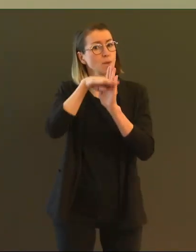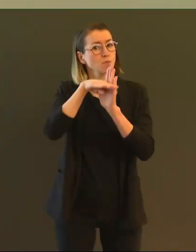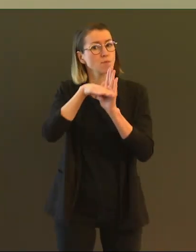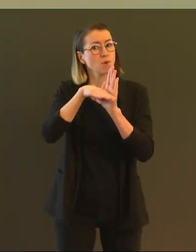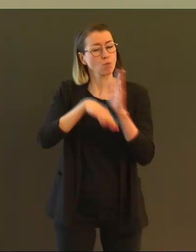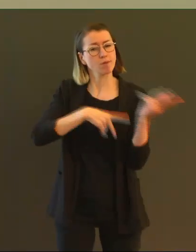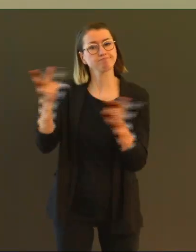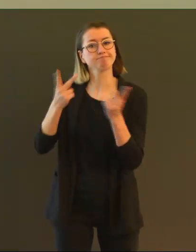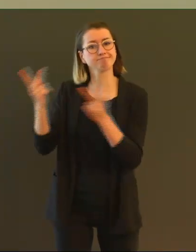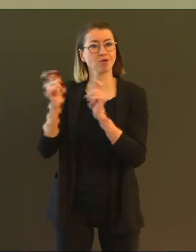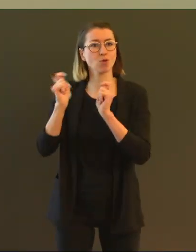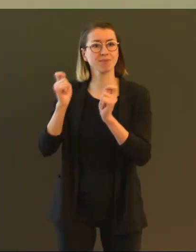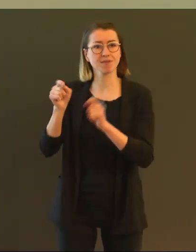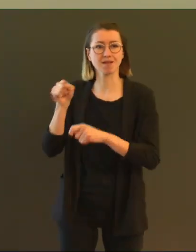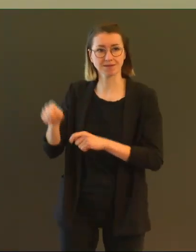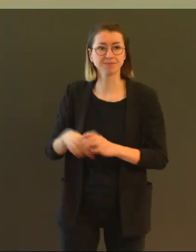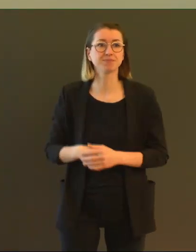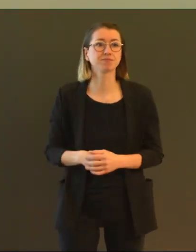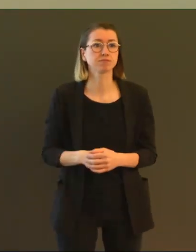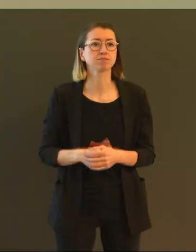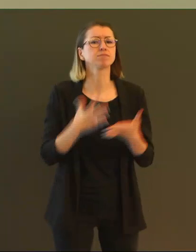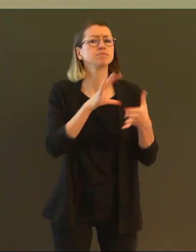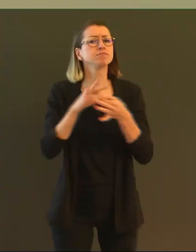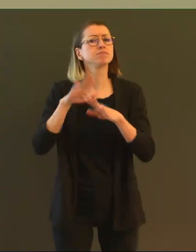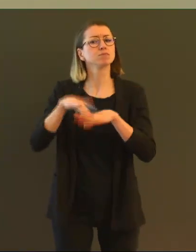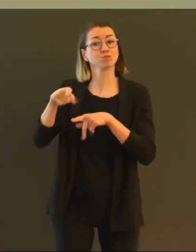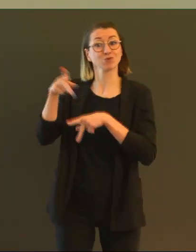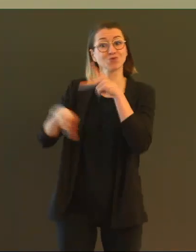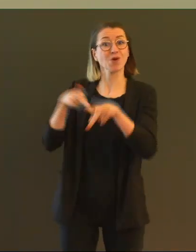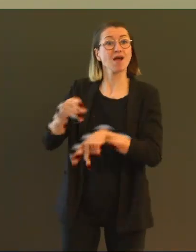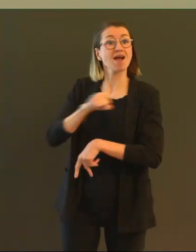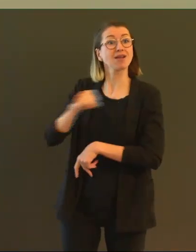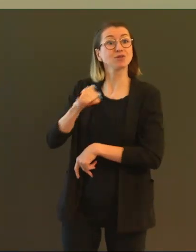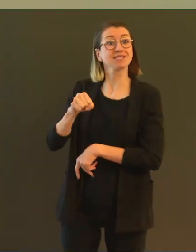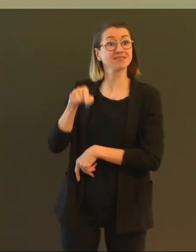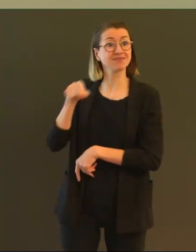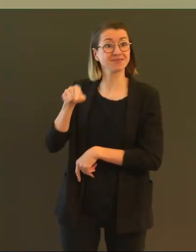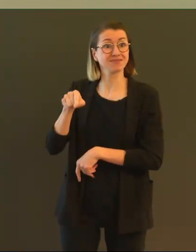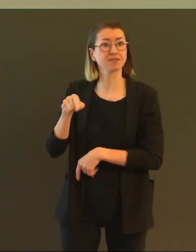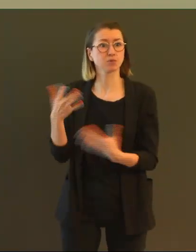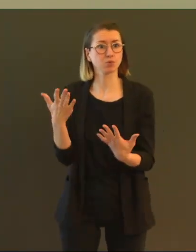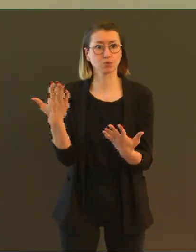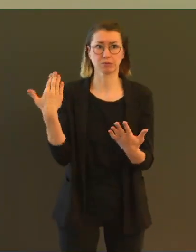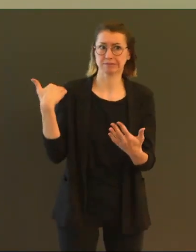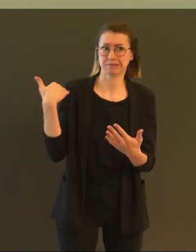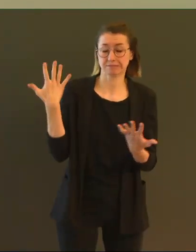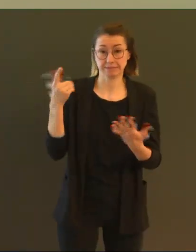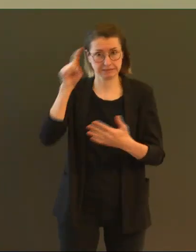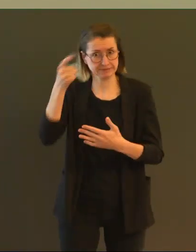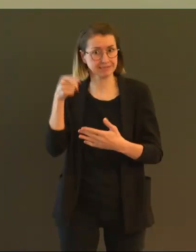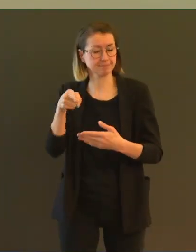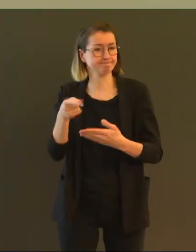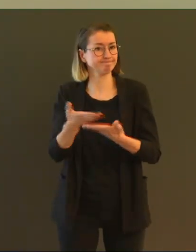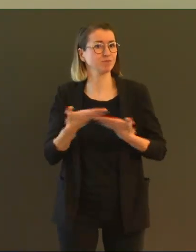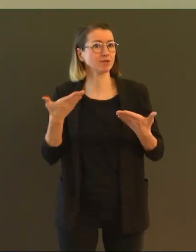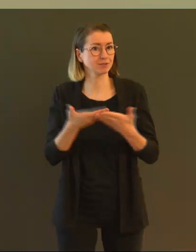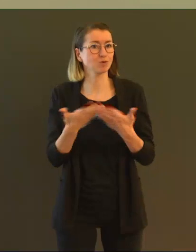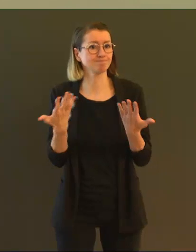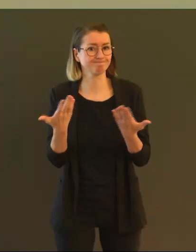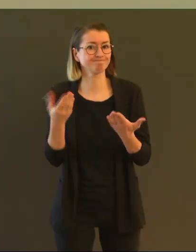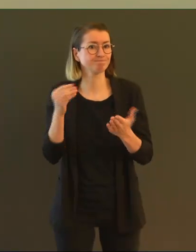Au niveau des soins intensifs, un secteur particulièrement critique, on note actuellement encore